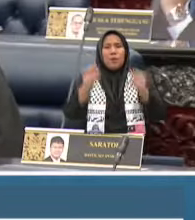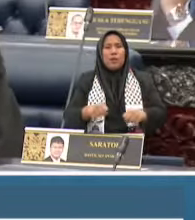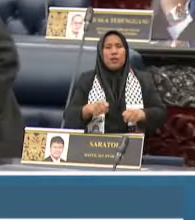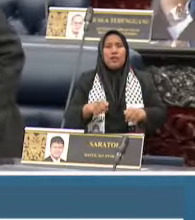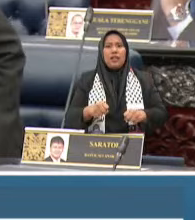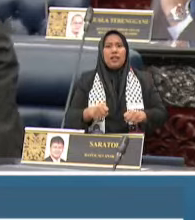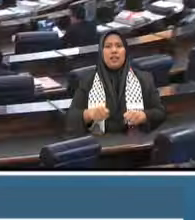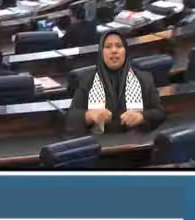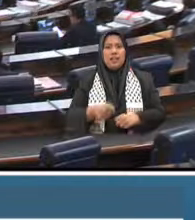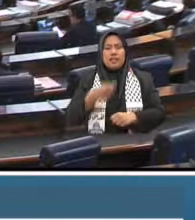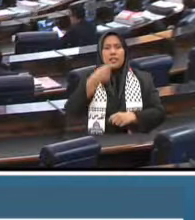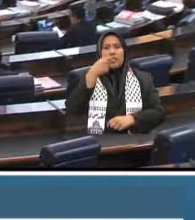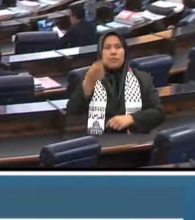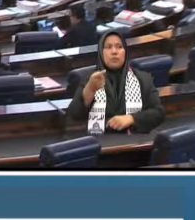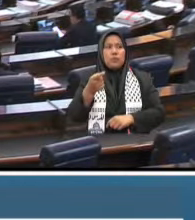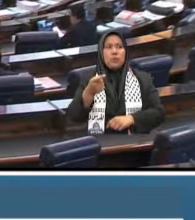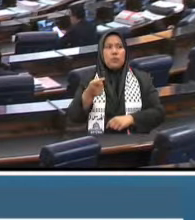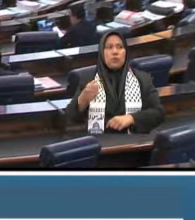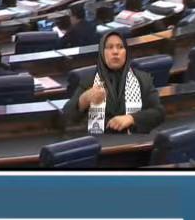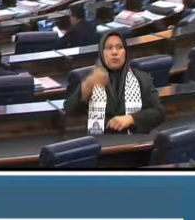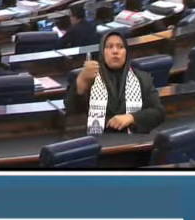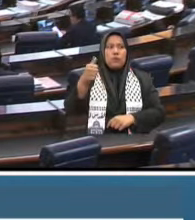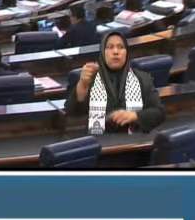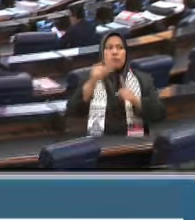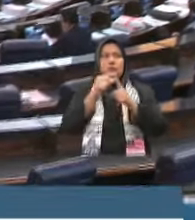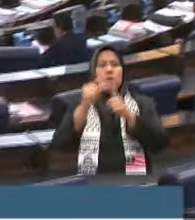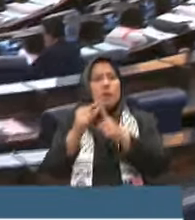nasib rakyat Palestin.